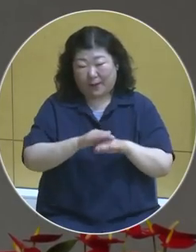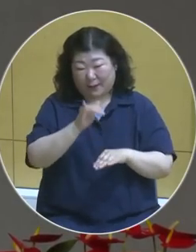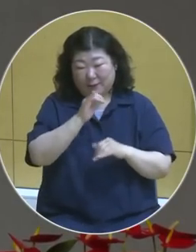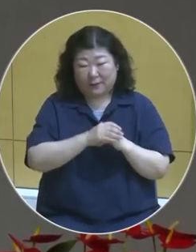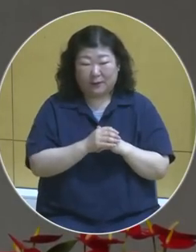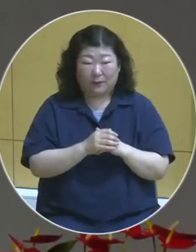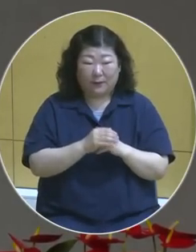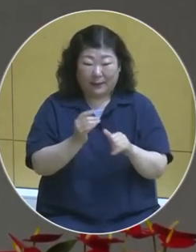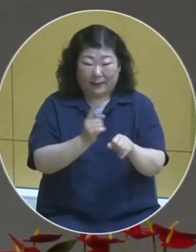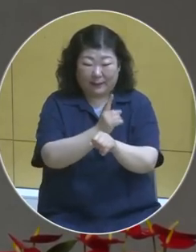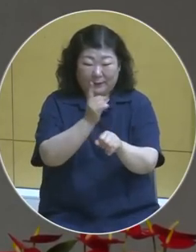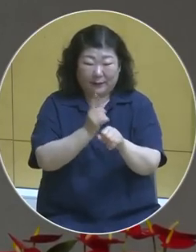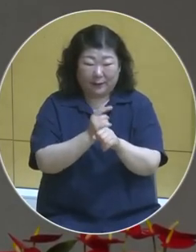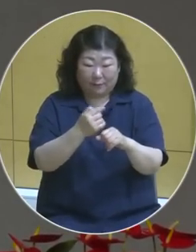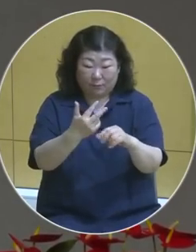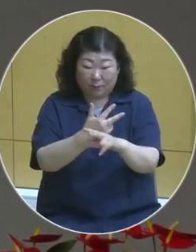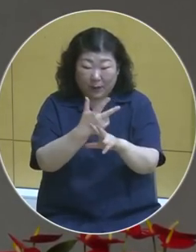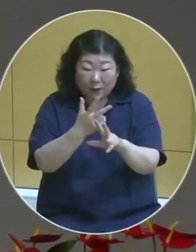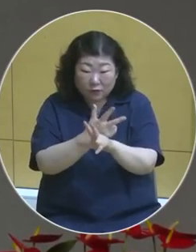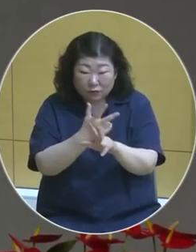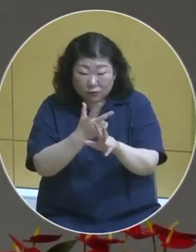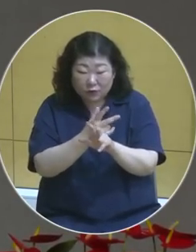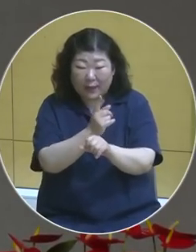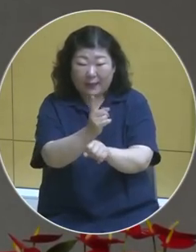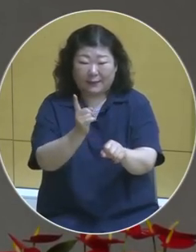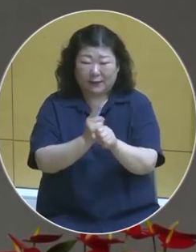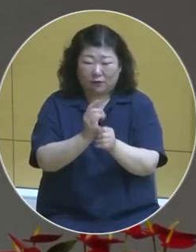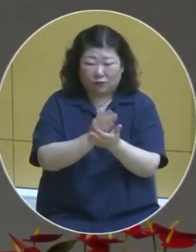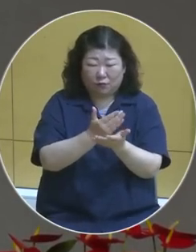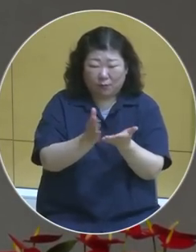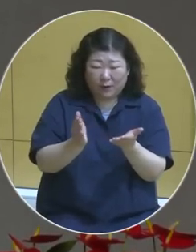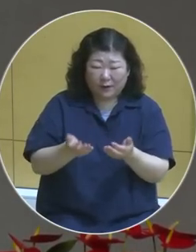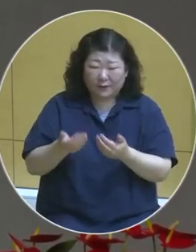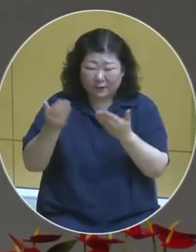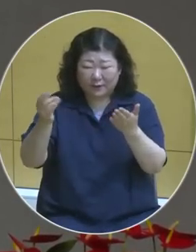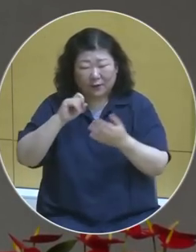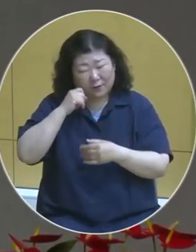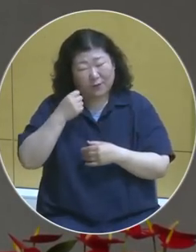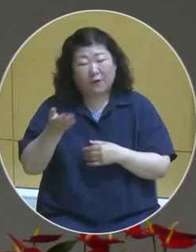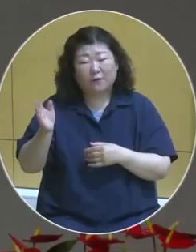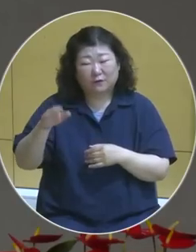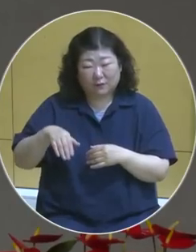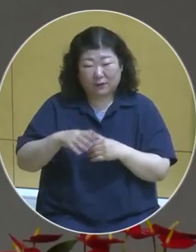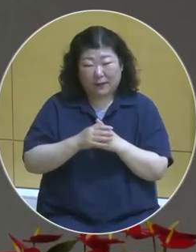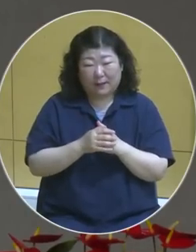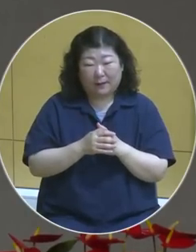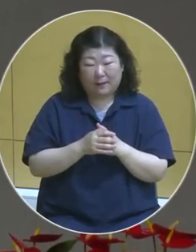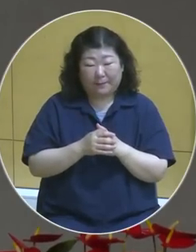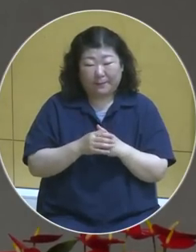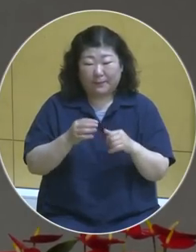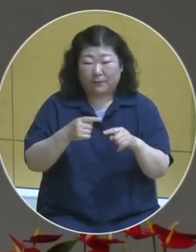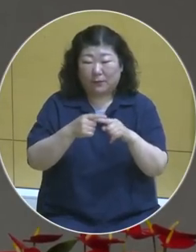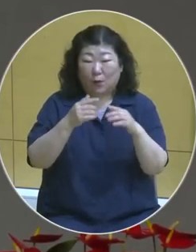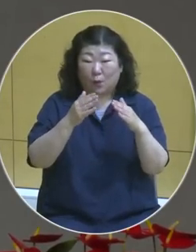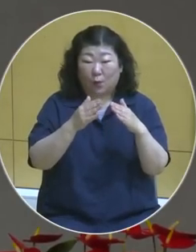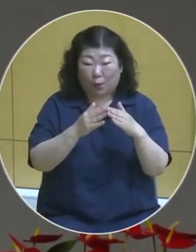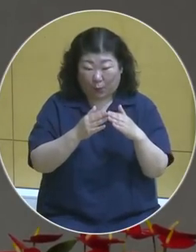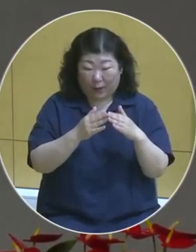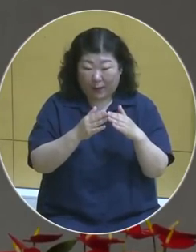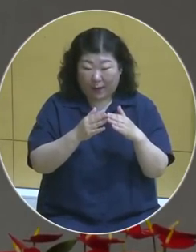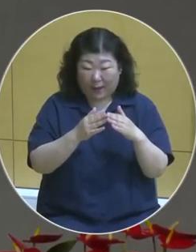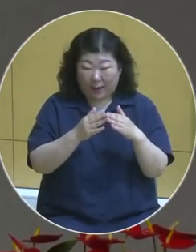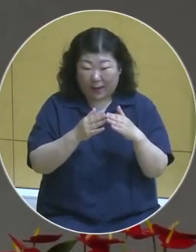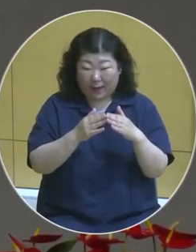시간 구별하여 일주일에 한 시간 드리는 것이 어렵습니다. 그런데 그렇게 구별하여서 교회 여러분들의 기도 제목을